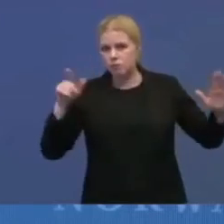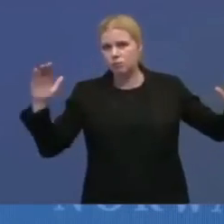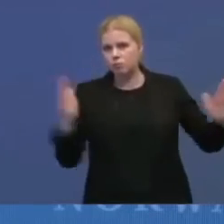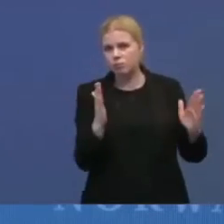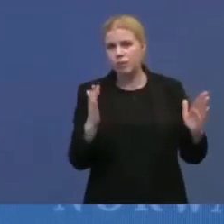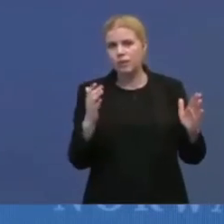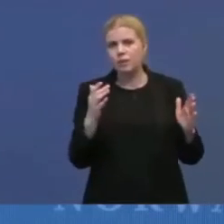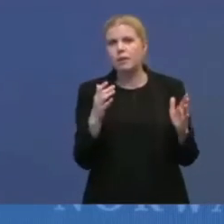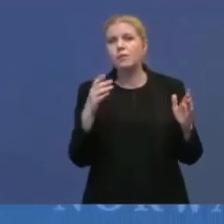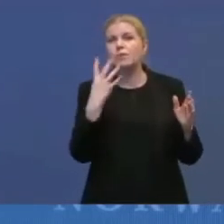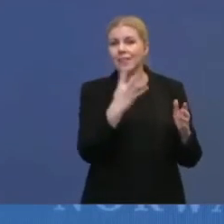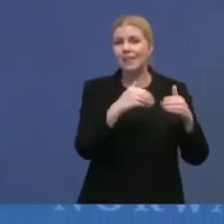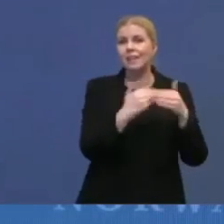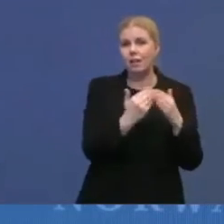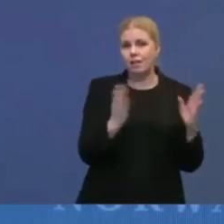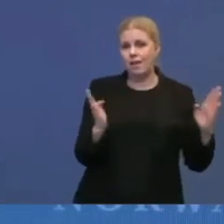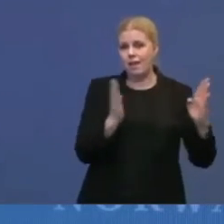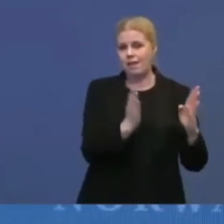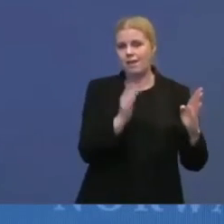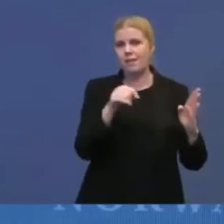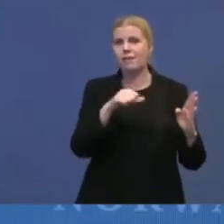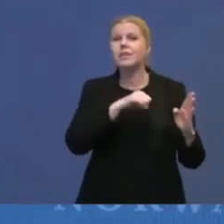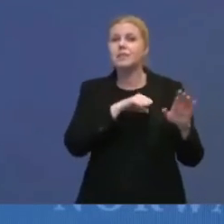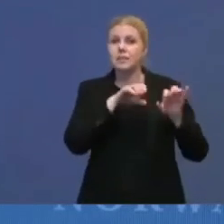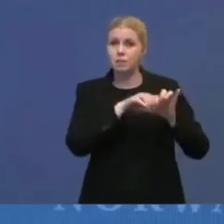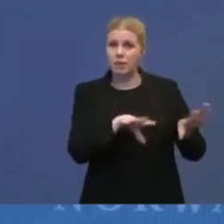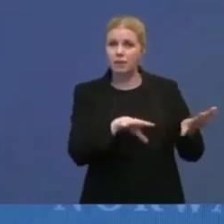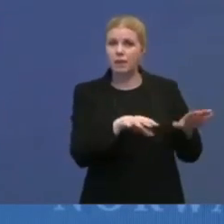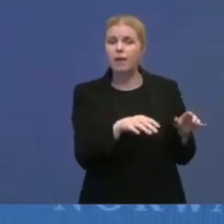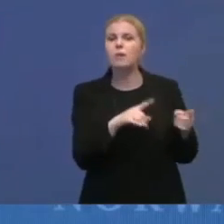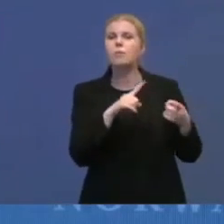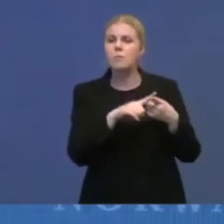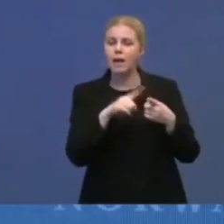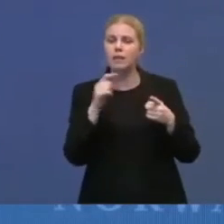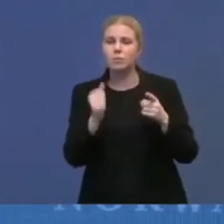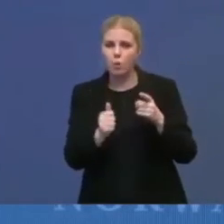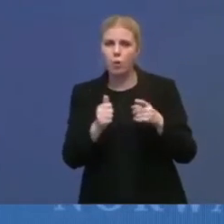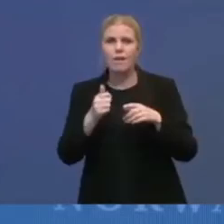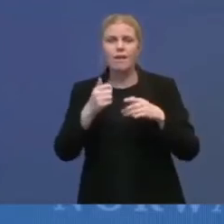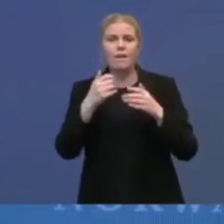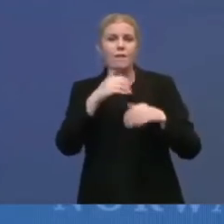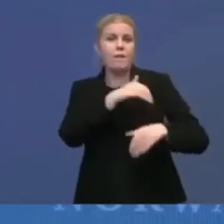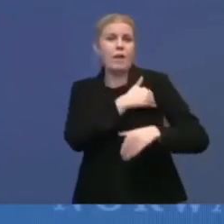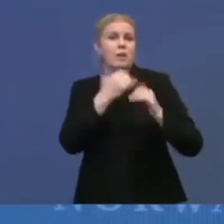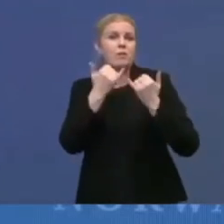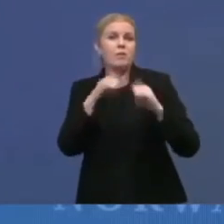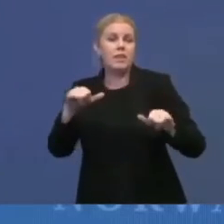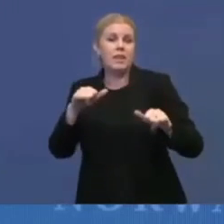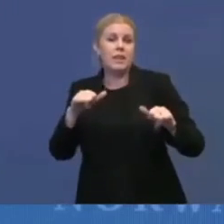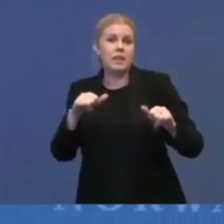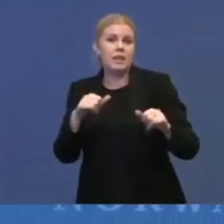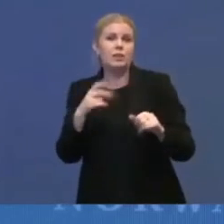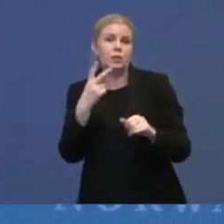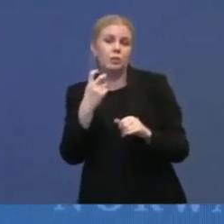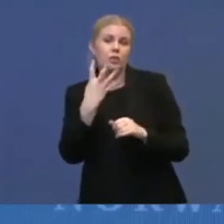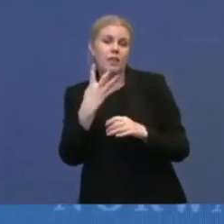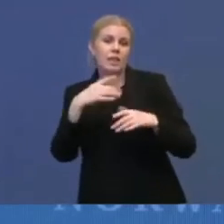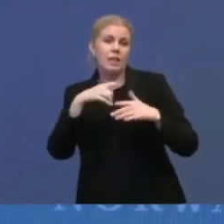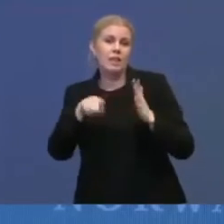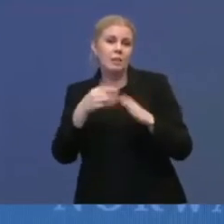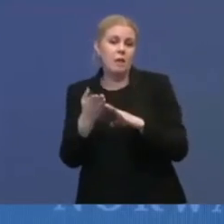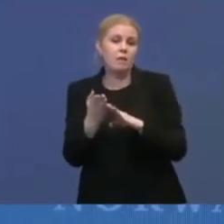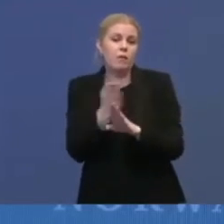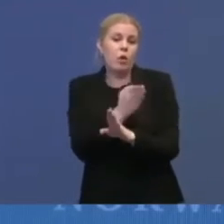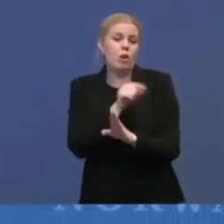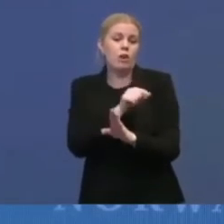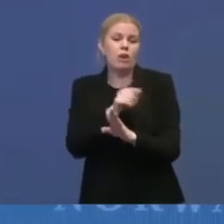iskaliyyelista meeshi lih ahaydu waxanuka digayna afar maalmood kuwa chirrada qaddi. Lakin waa ina adan qan loo lahayn afrila baatinka saa